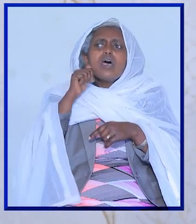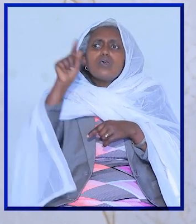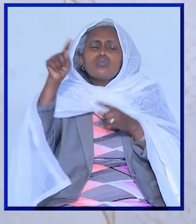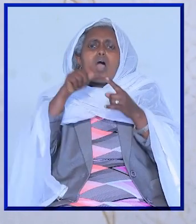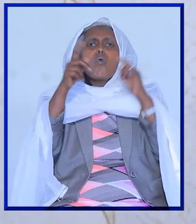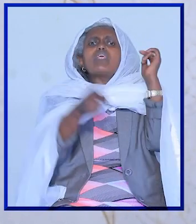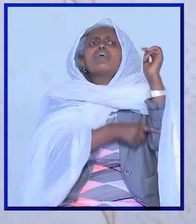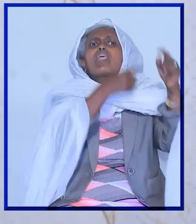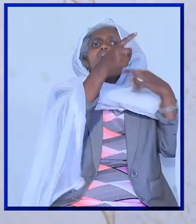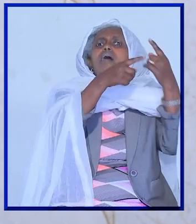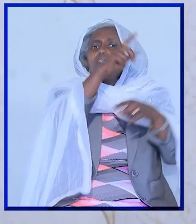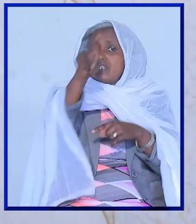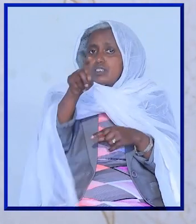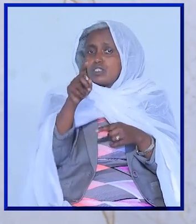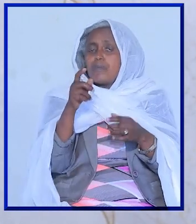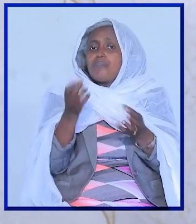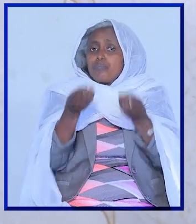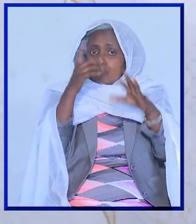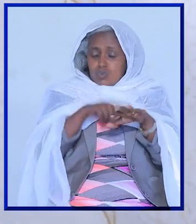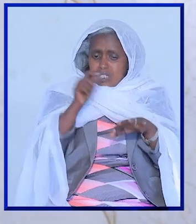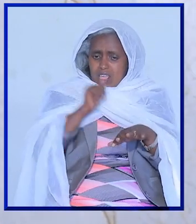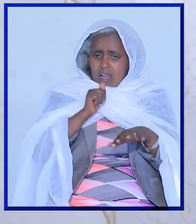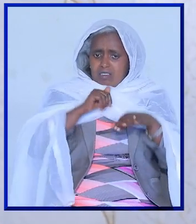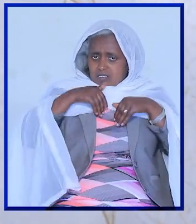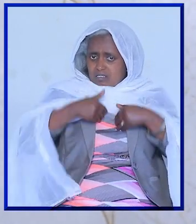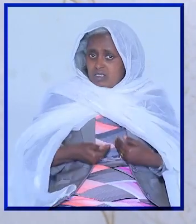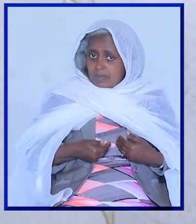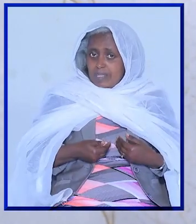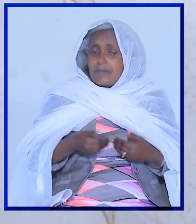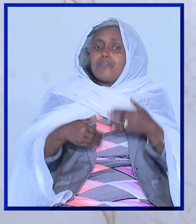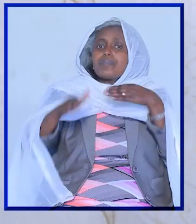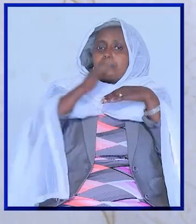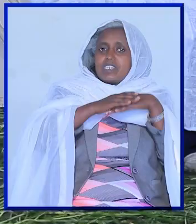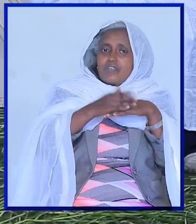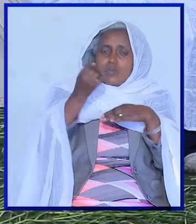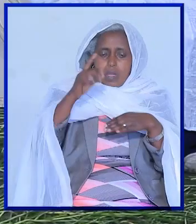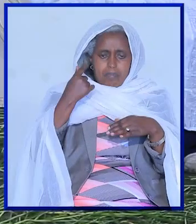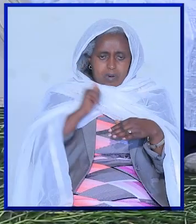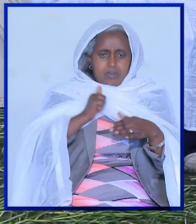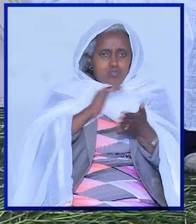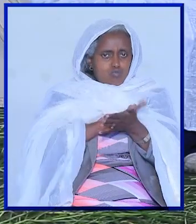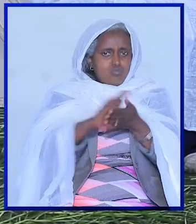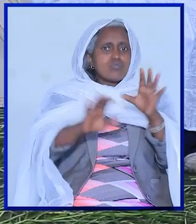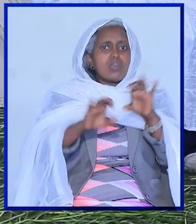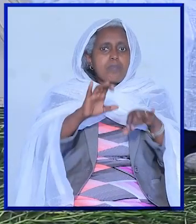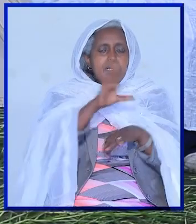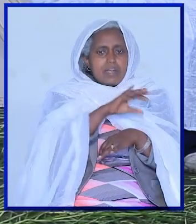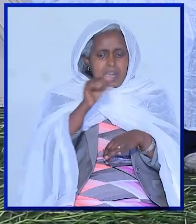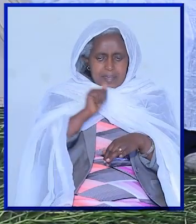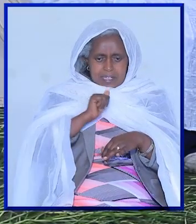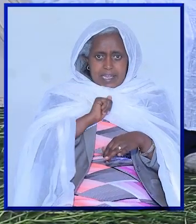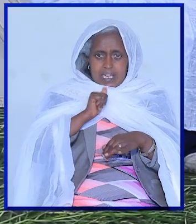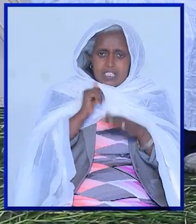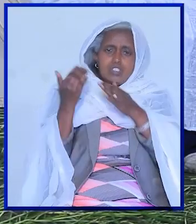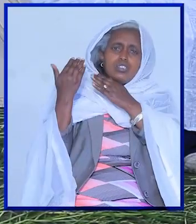ፈተናው? ብዙ ጊዜ የራሳችንን ድክመት ለመሸፈን ወይም ደግሞ ራሳችንን ንጹ ለማድረግና